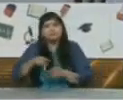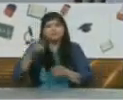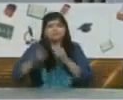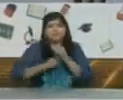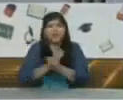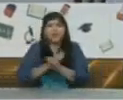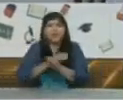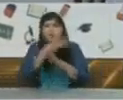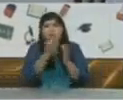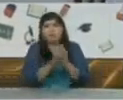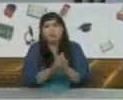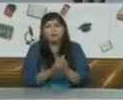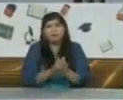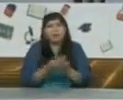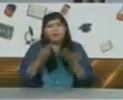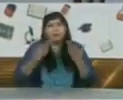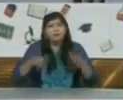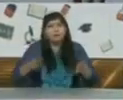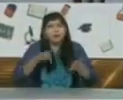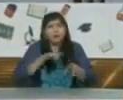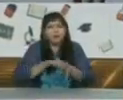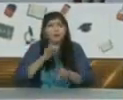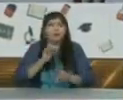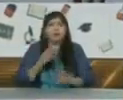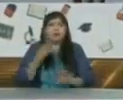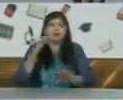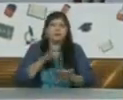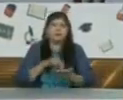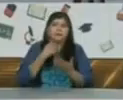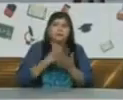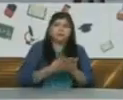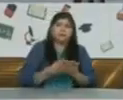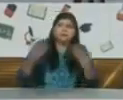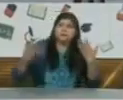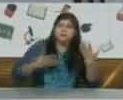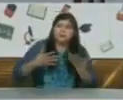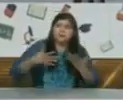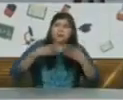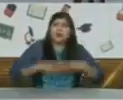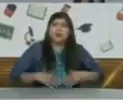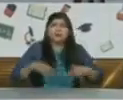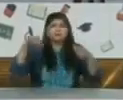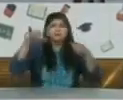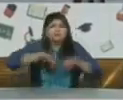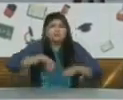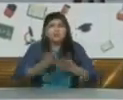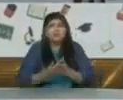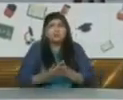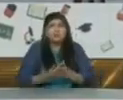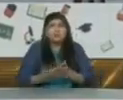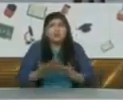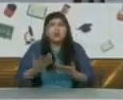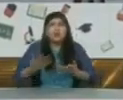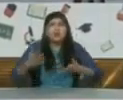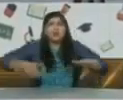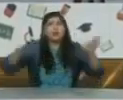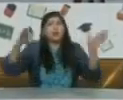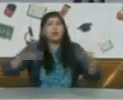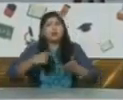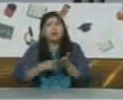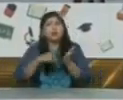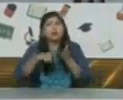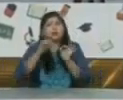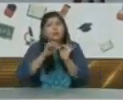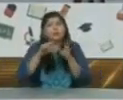खाली समय के पल होने ही चाहिए, वरना तो जिंदगी एक रोबोट जैसी हो जाती है।